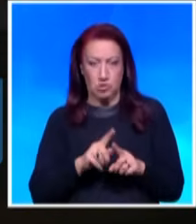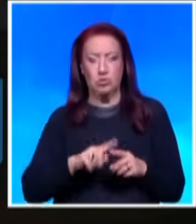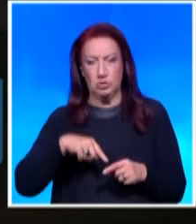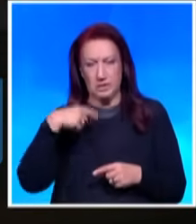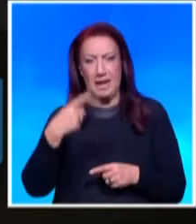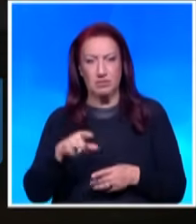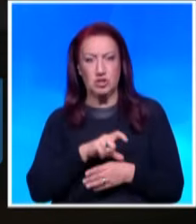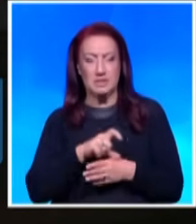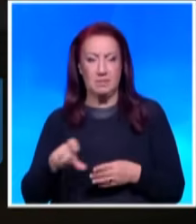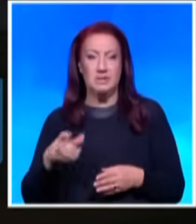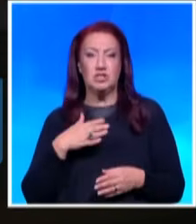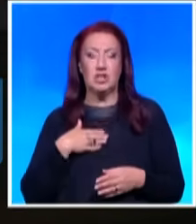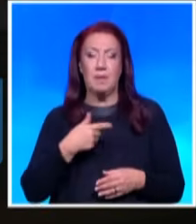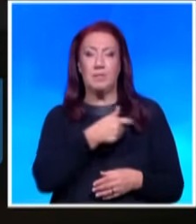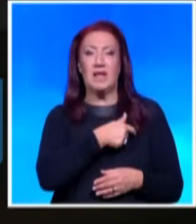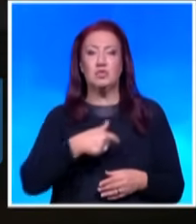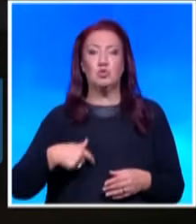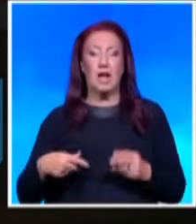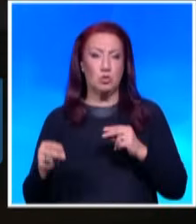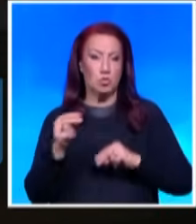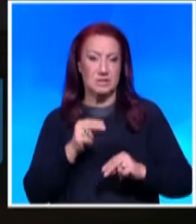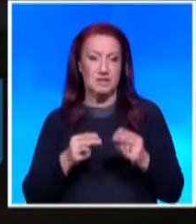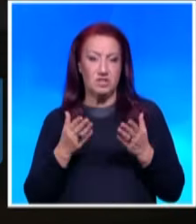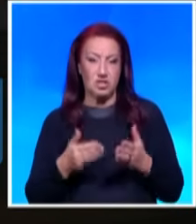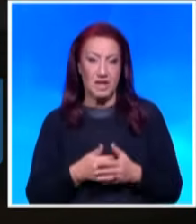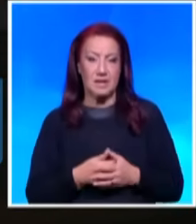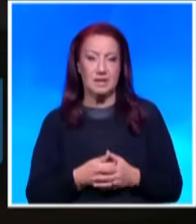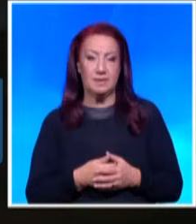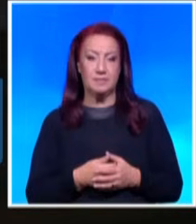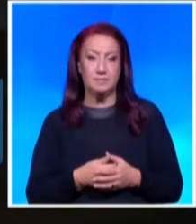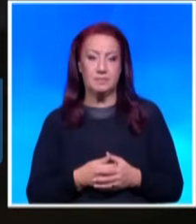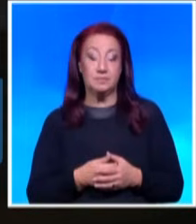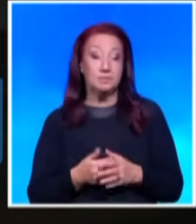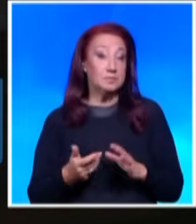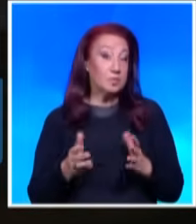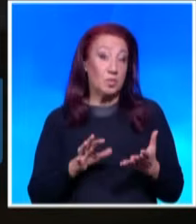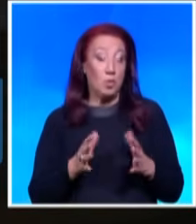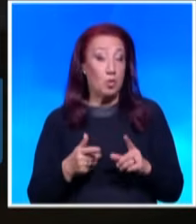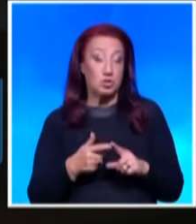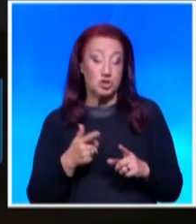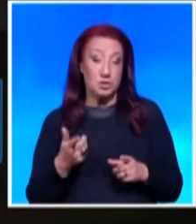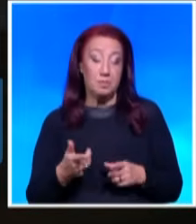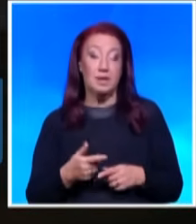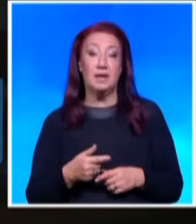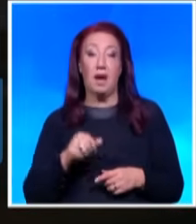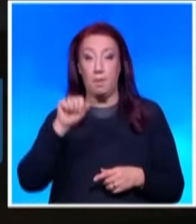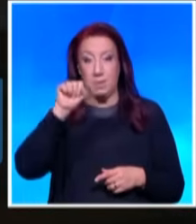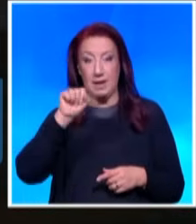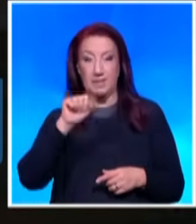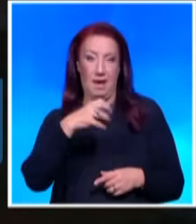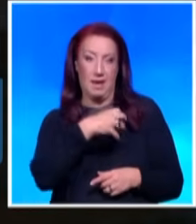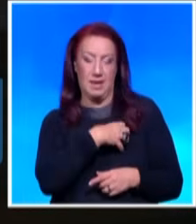национално съвещание, за което говори Бойко Борисов, в което пък, може би, партията партия ГЕРБ ще